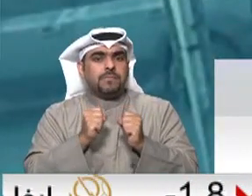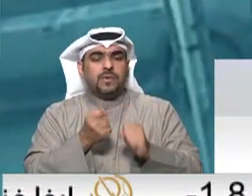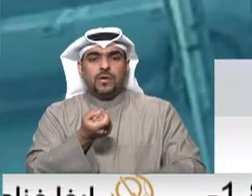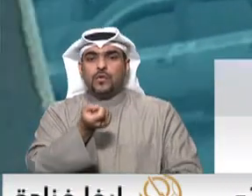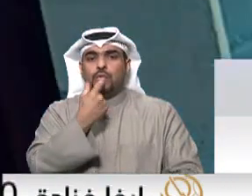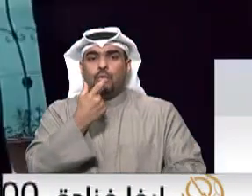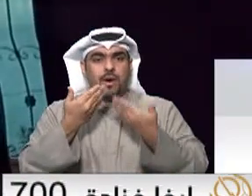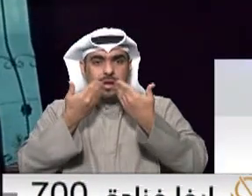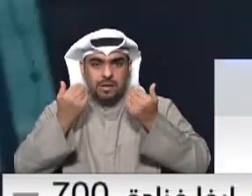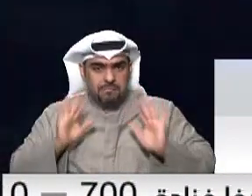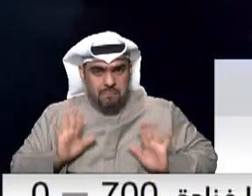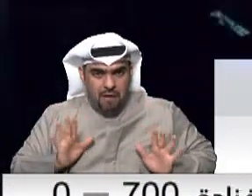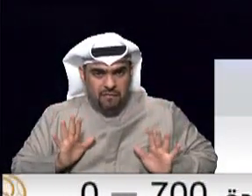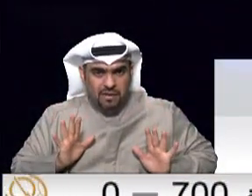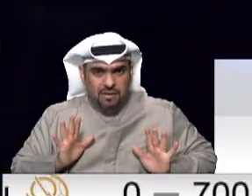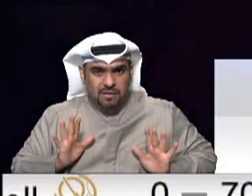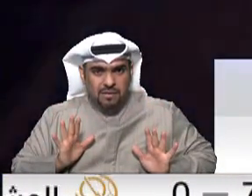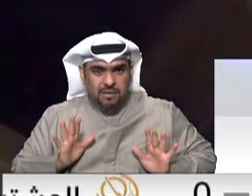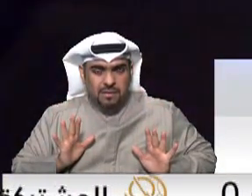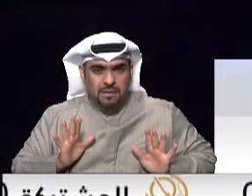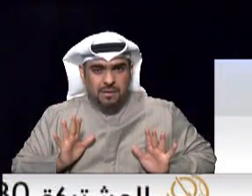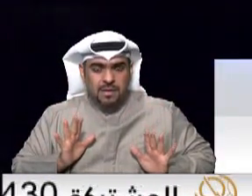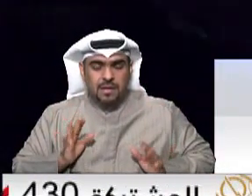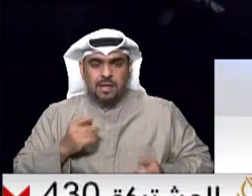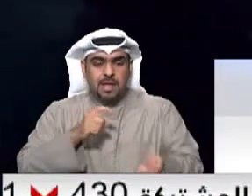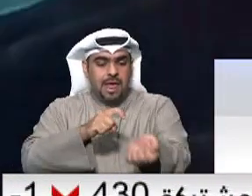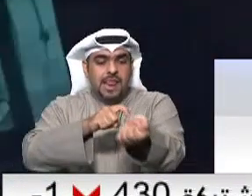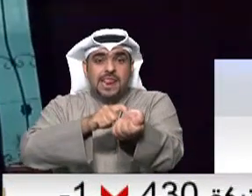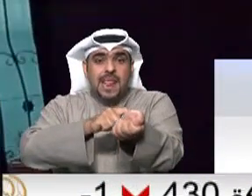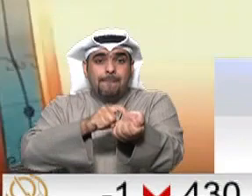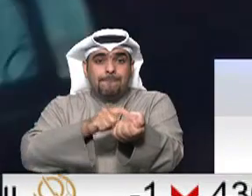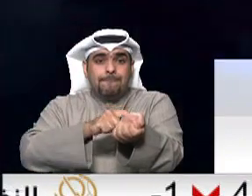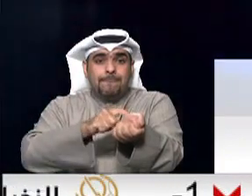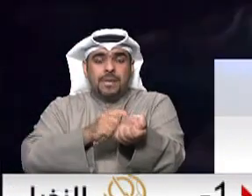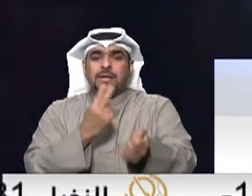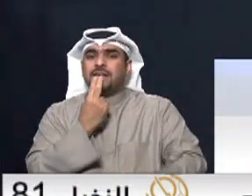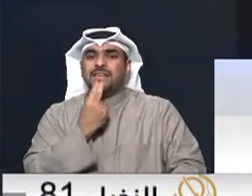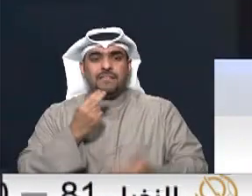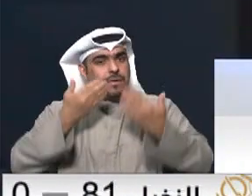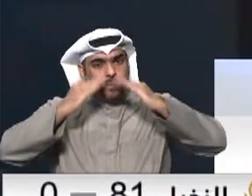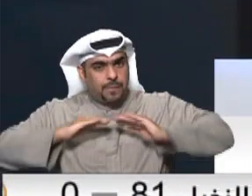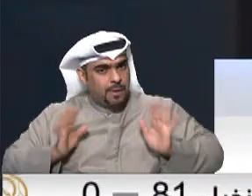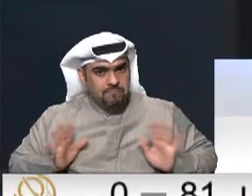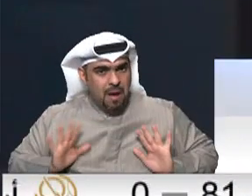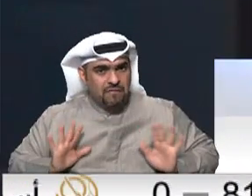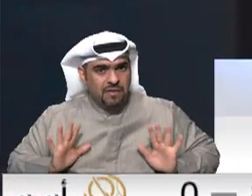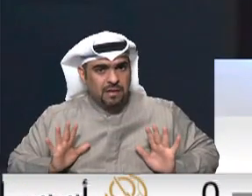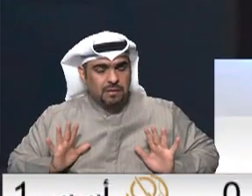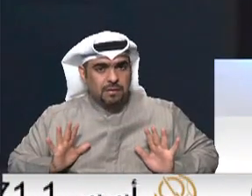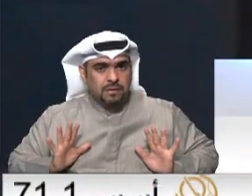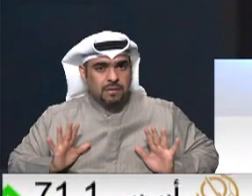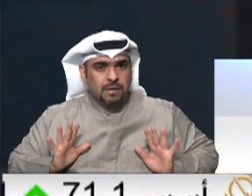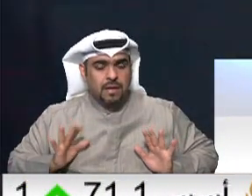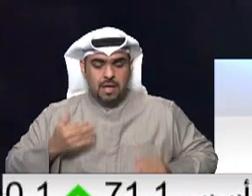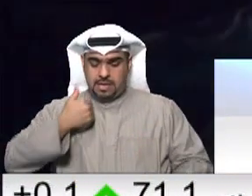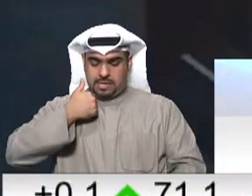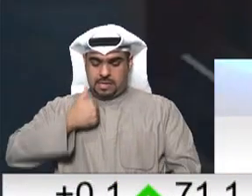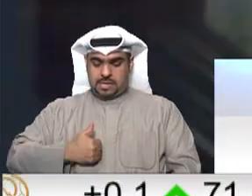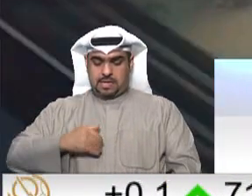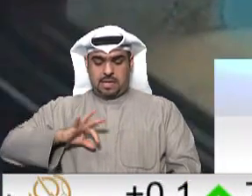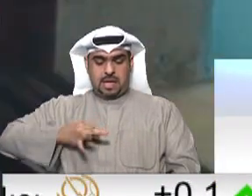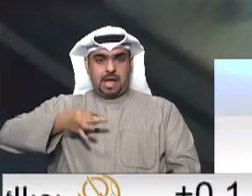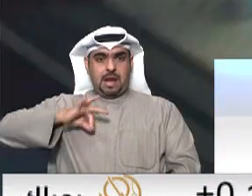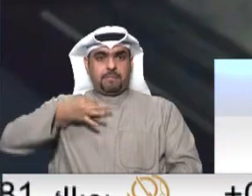الطبية من أجل تقديم الخدمات لهذه الألوف المؤلفة. ناهيك الأوضاع داخل المستشفيات